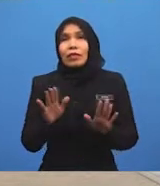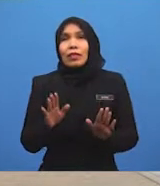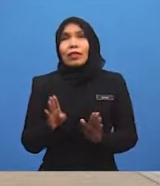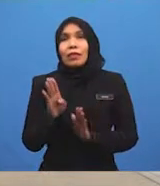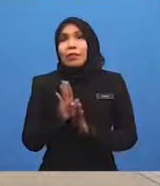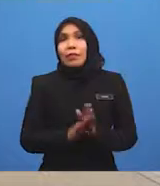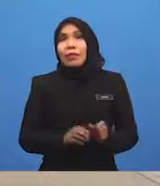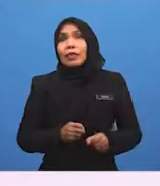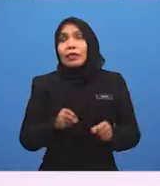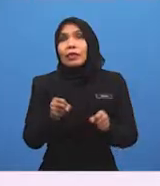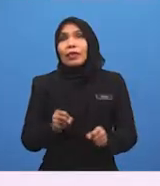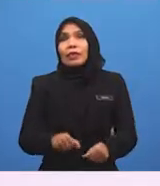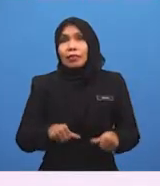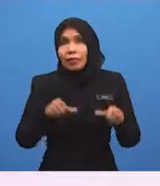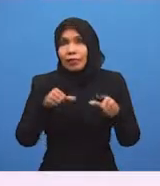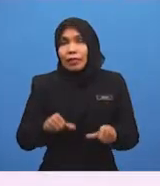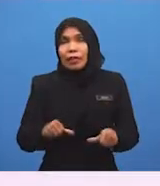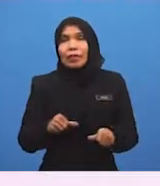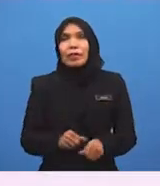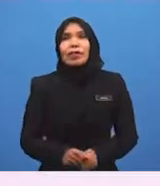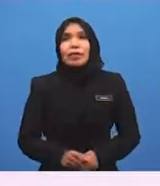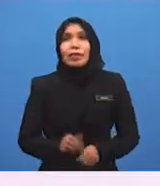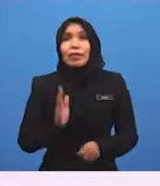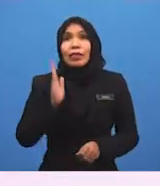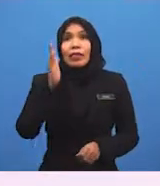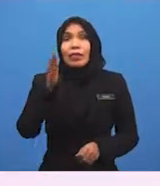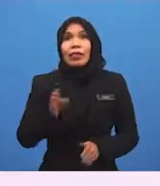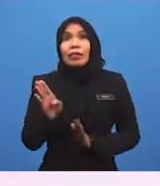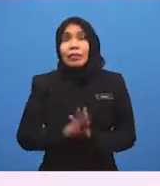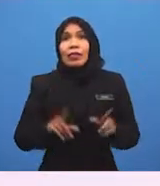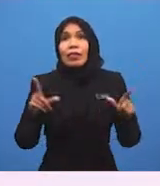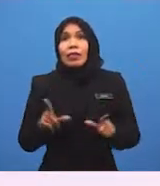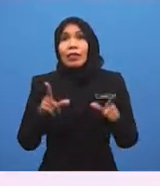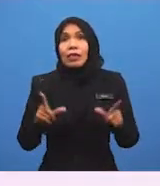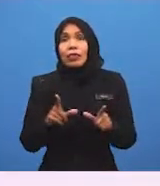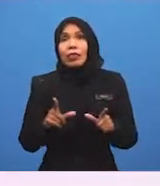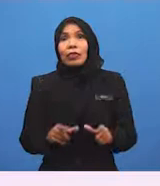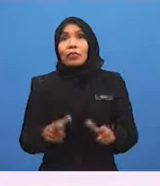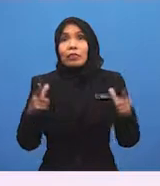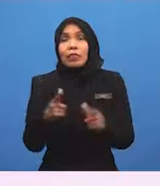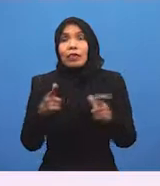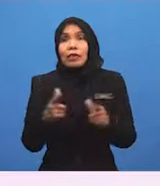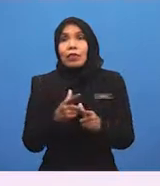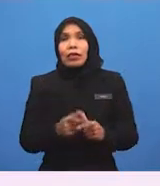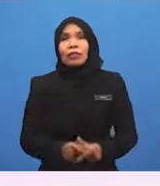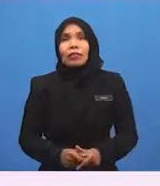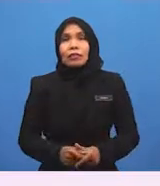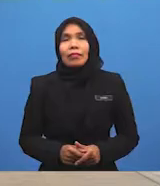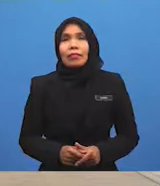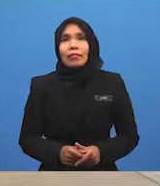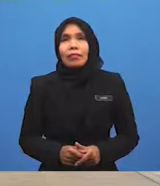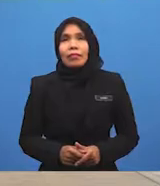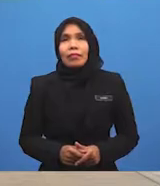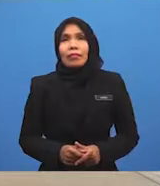ia akan mencetuskan bibit-bibit permusuhan dan perkauman yang akhirnya